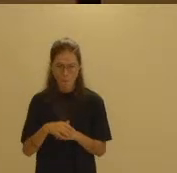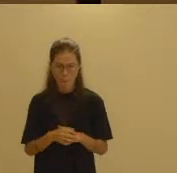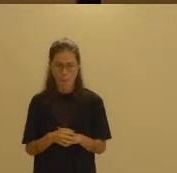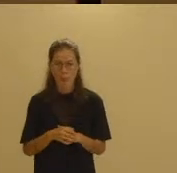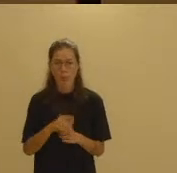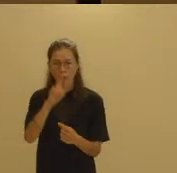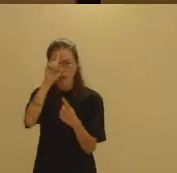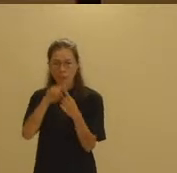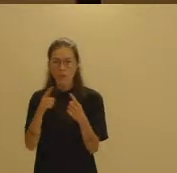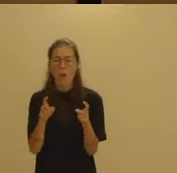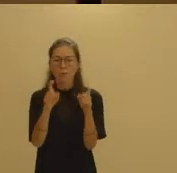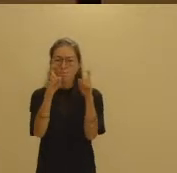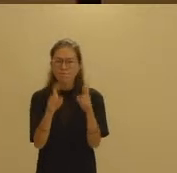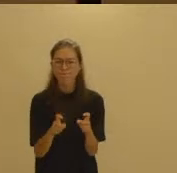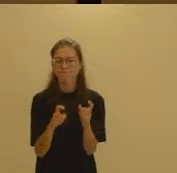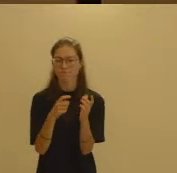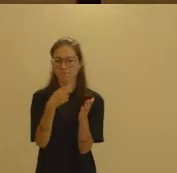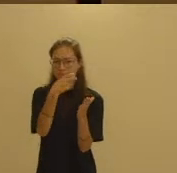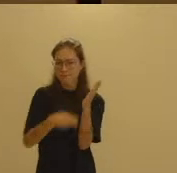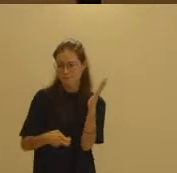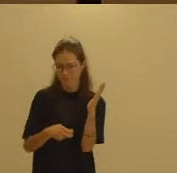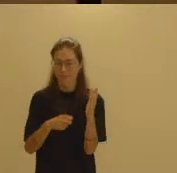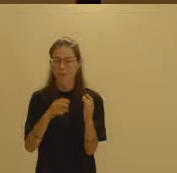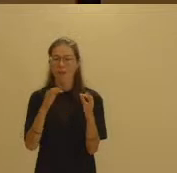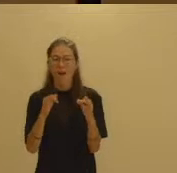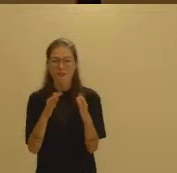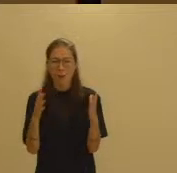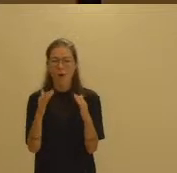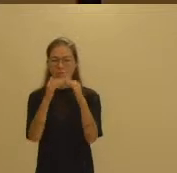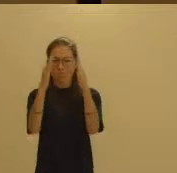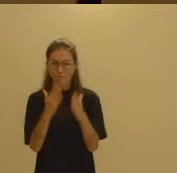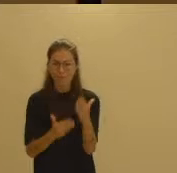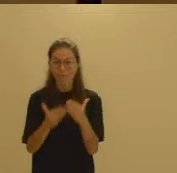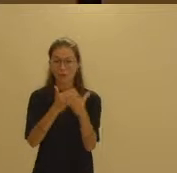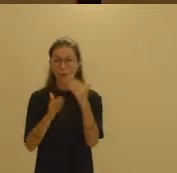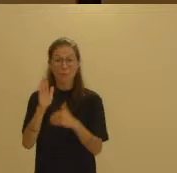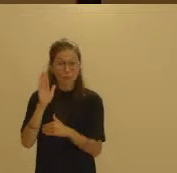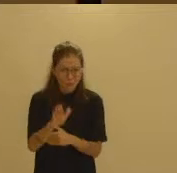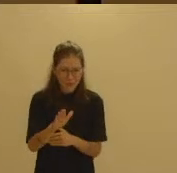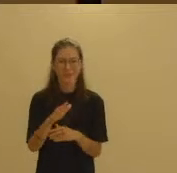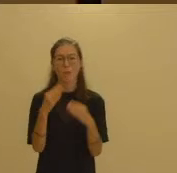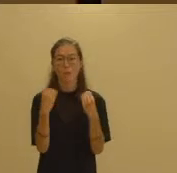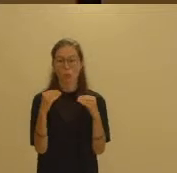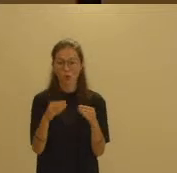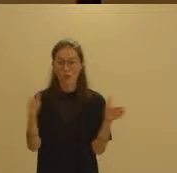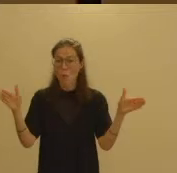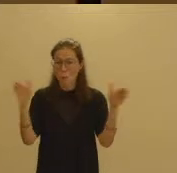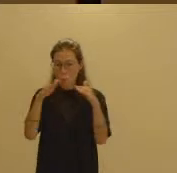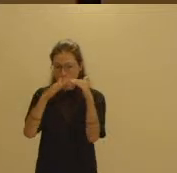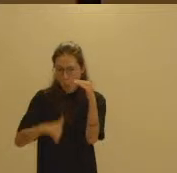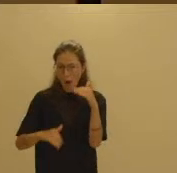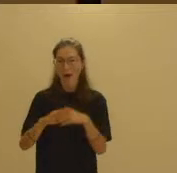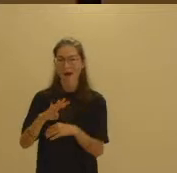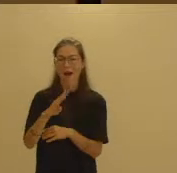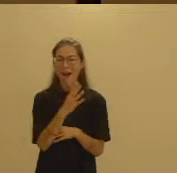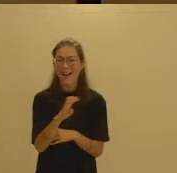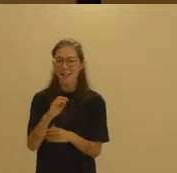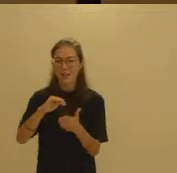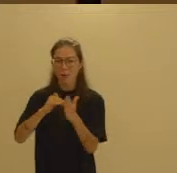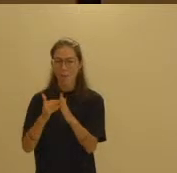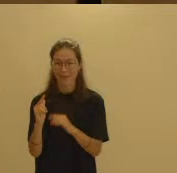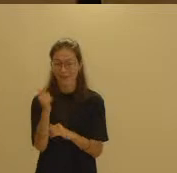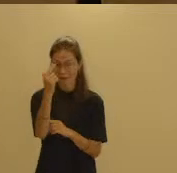concerne l'abattement de la taxe foncière sur les propriétés bâties pour les commerces et boutiques de moins de 400 m². C'était également